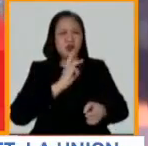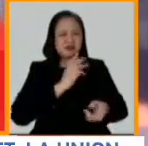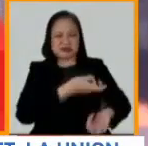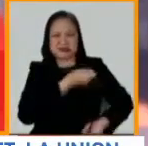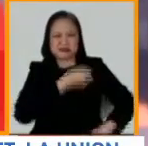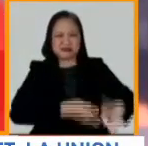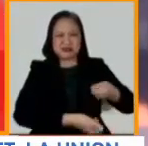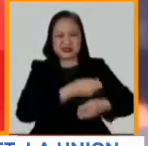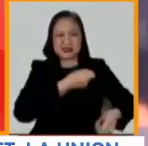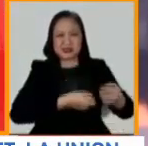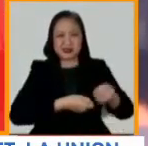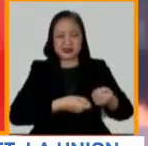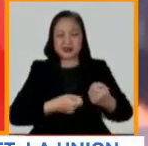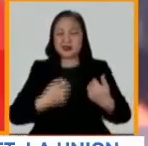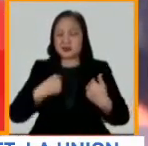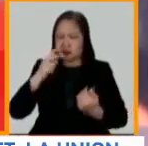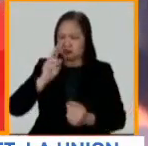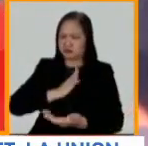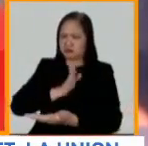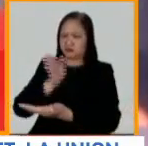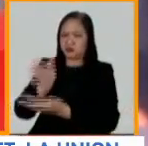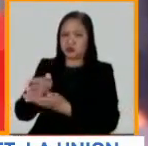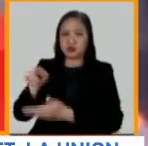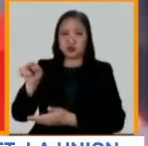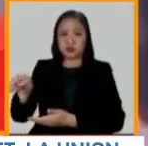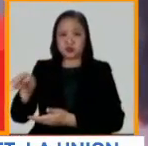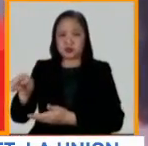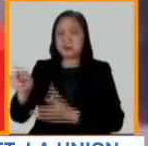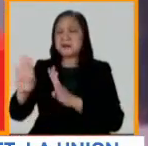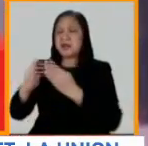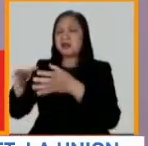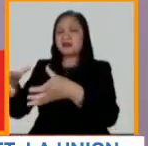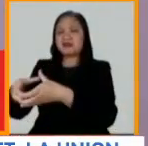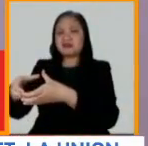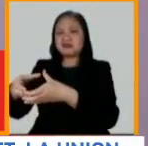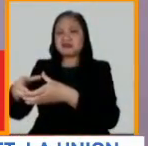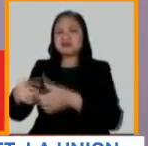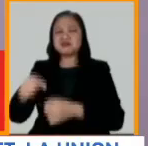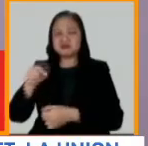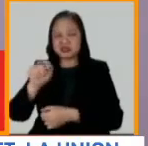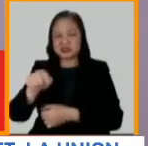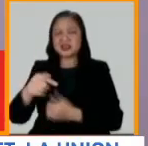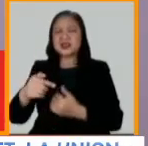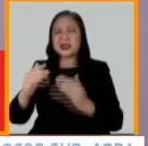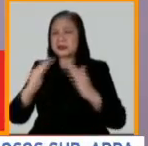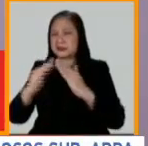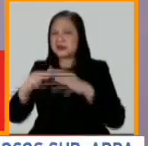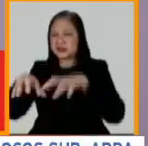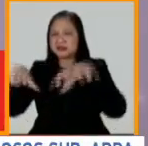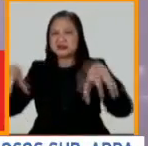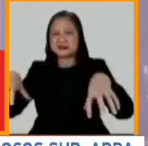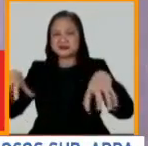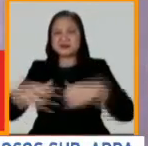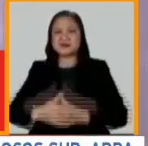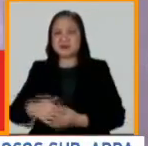ako, pumunta ako dun sa barkada nila, dun sa kabila. Kabila nilang bahay. Kasi nagiinuman sila po dun sa